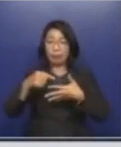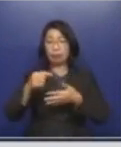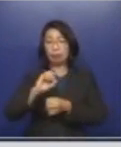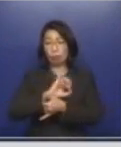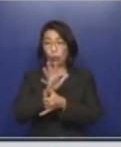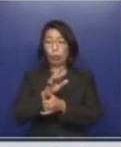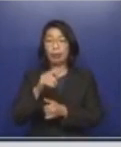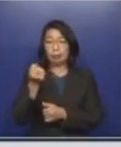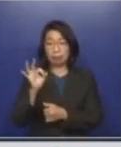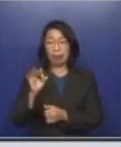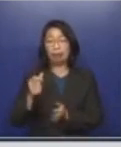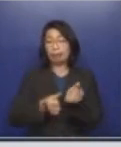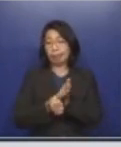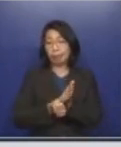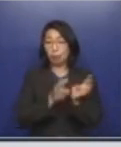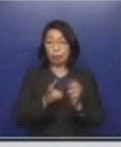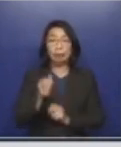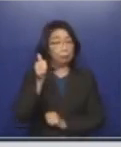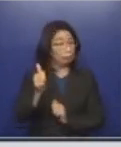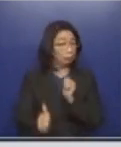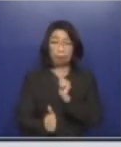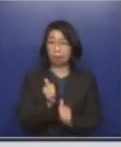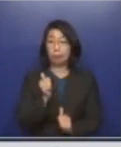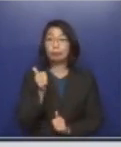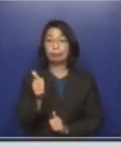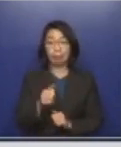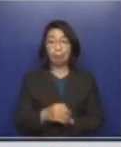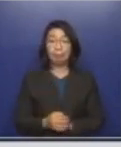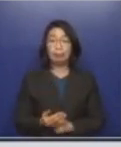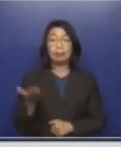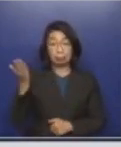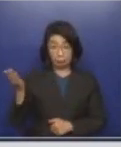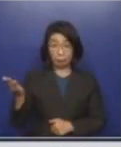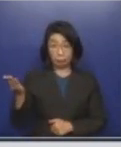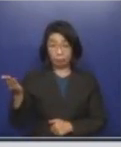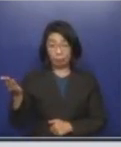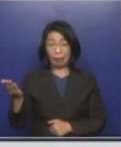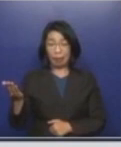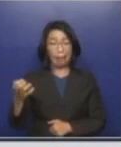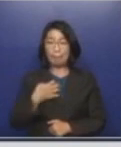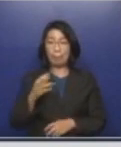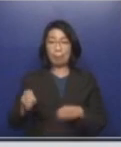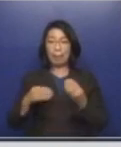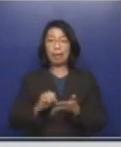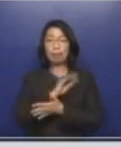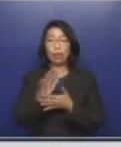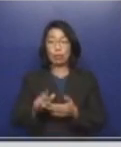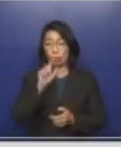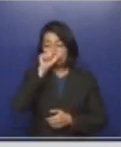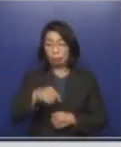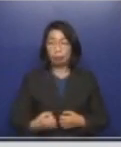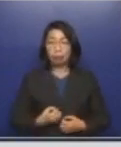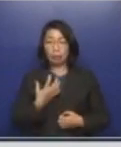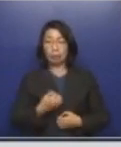ควิด-19 ได้ดีที่สุดครับที่สำคัญก็คือท่านพยายามจะไม่ให้พี่น้องประชาชนตื่นตระหนกไอ้